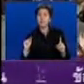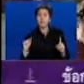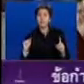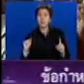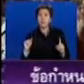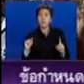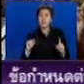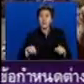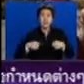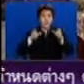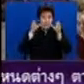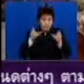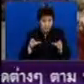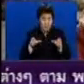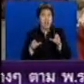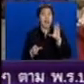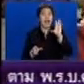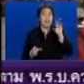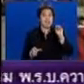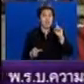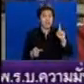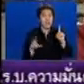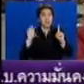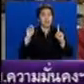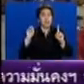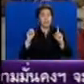ล้วอย่างกางเกงอย่างเงี้ยล่ะ ตัวละ50บาทค่ะ 50อ๋